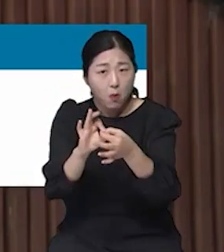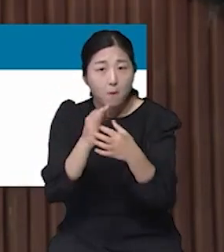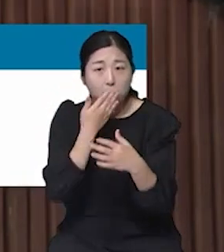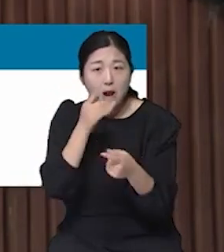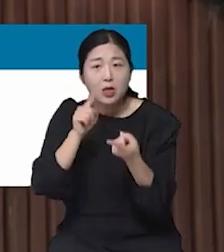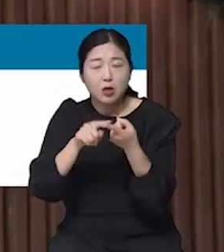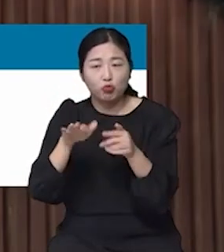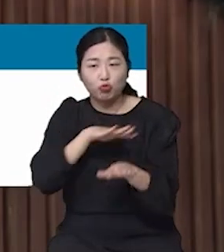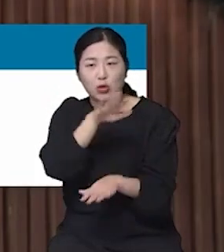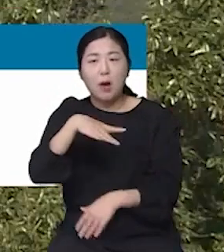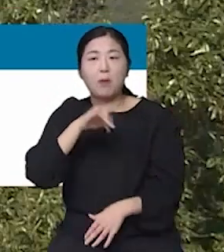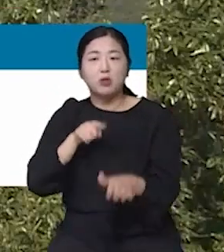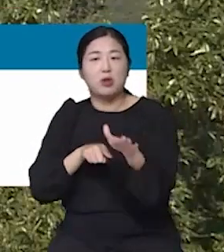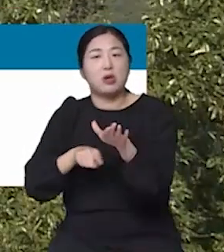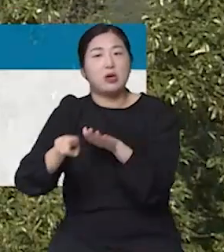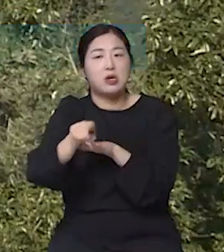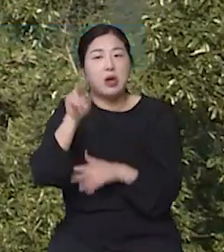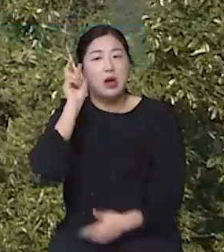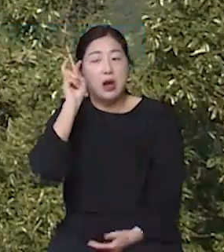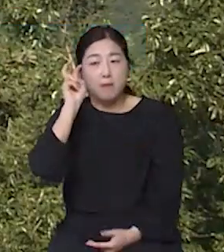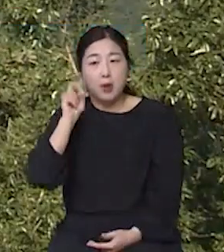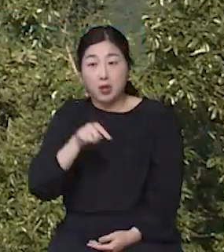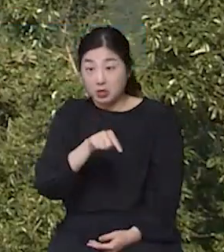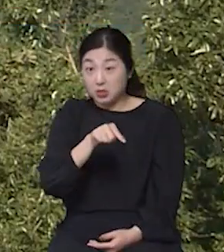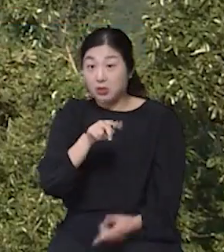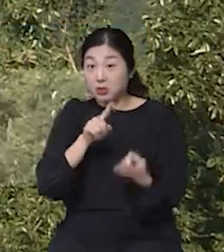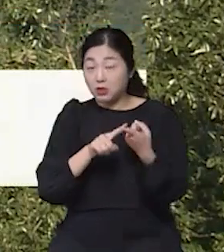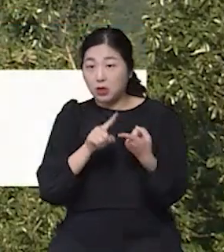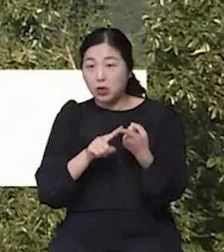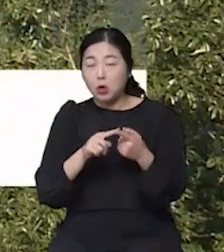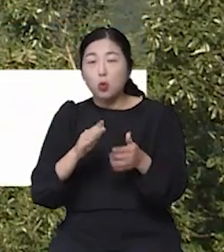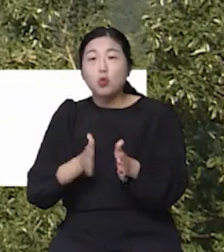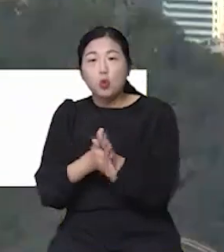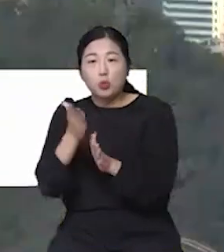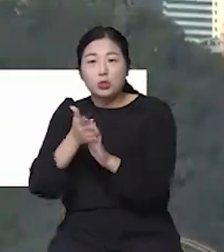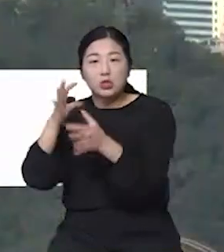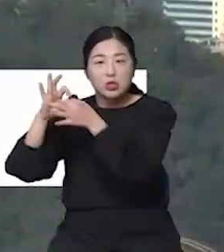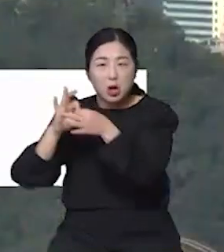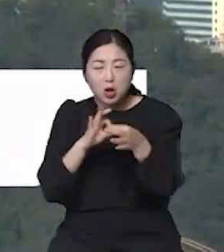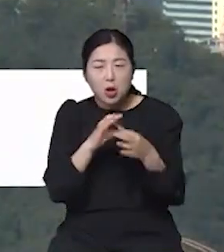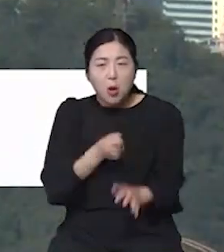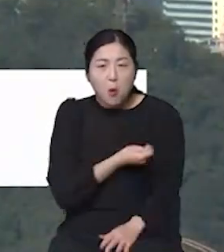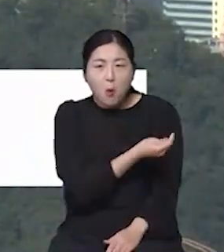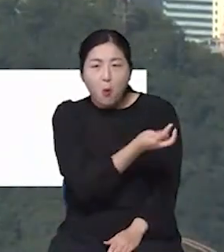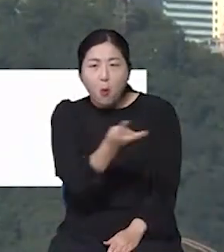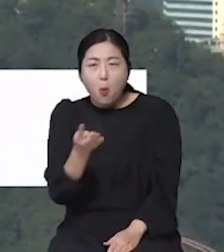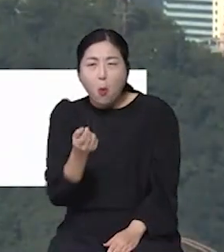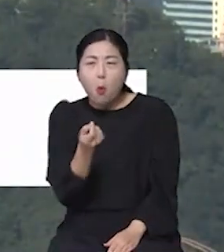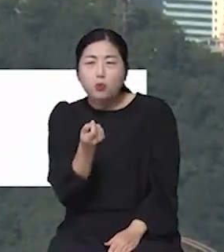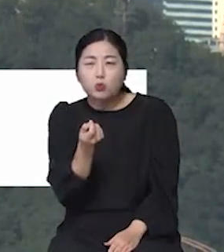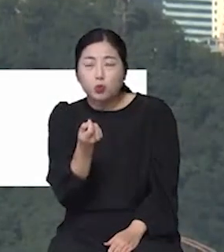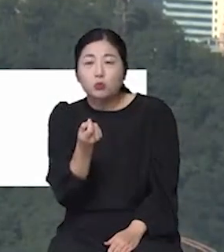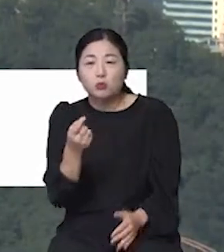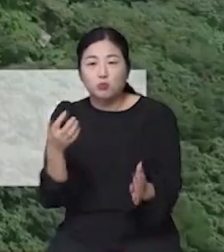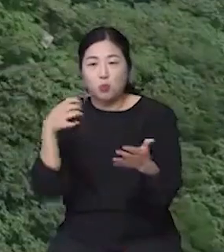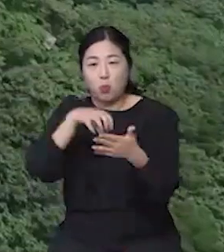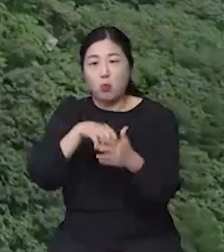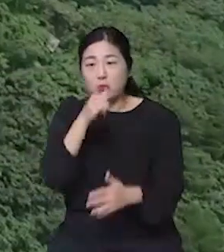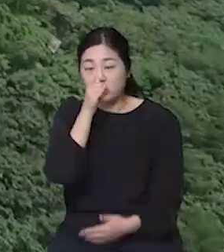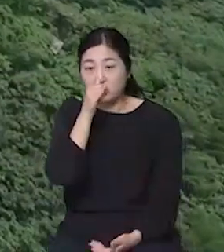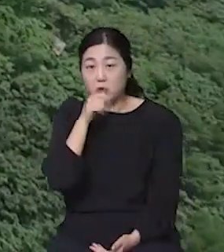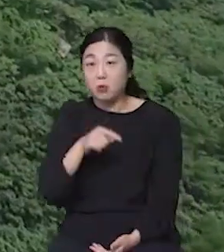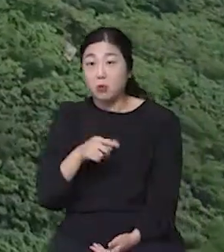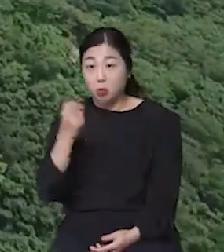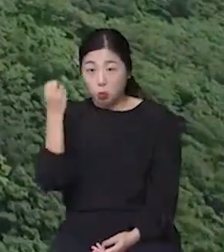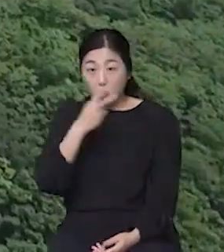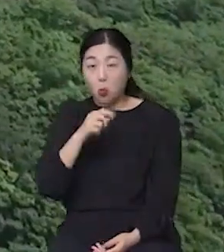저희들이 선두주자가 될 것이고. 무등산은 도심과 연결된 전 세계 몇 안 되는 지질공원 중 하나입니다.